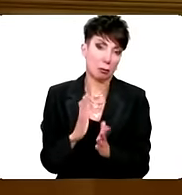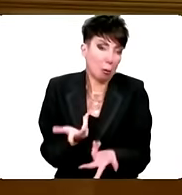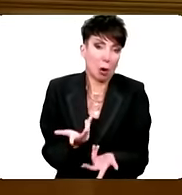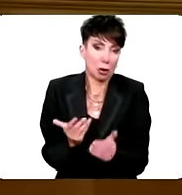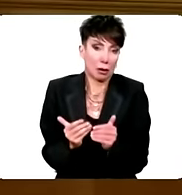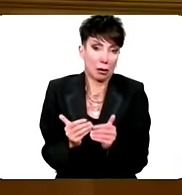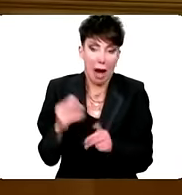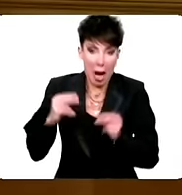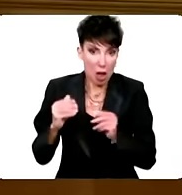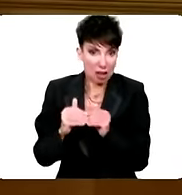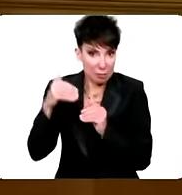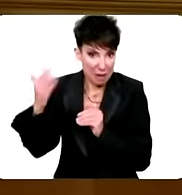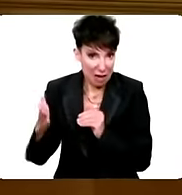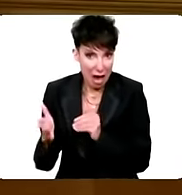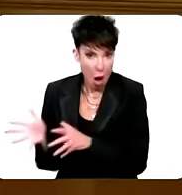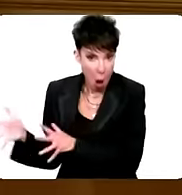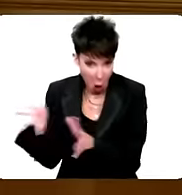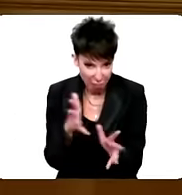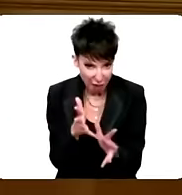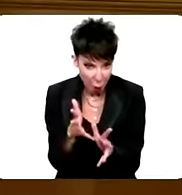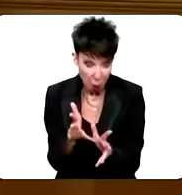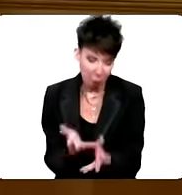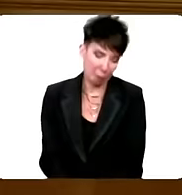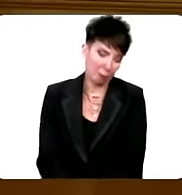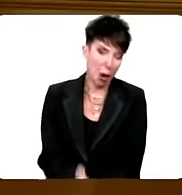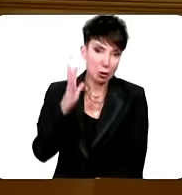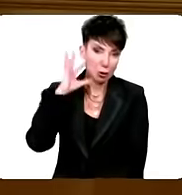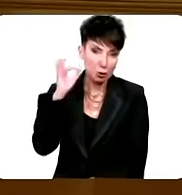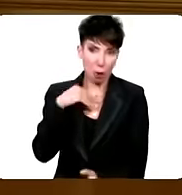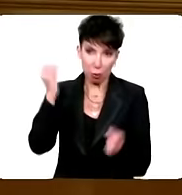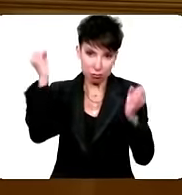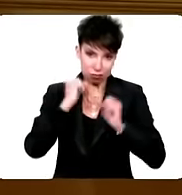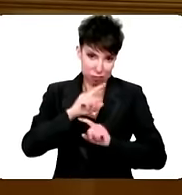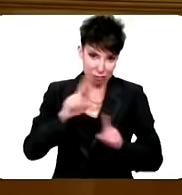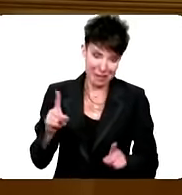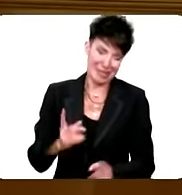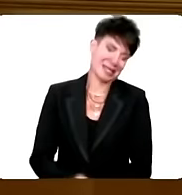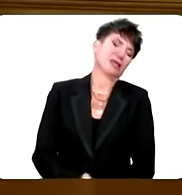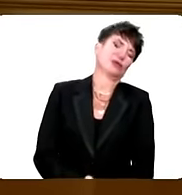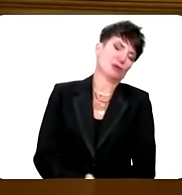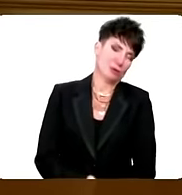ανέντιμο. Και νομίζω το άλλο το οποίο έγινε με το θέμα